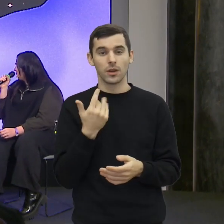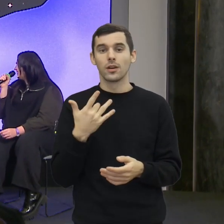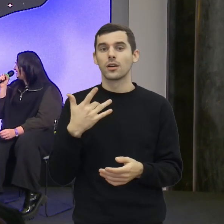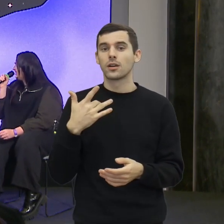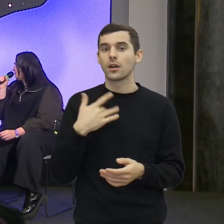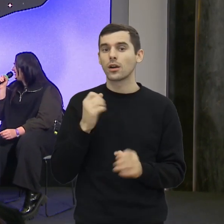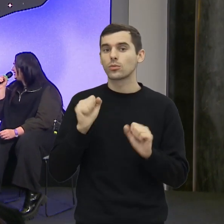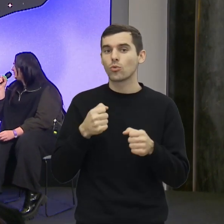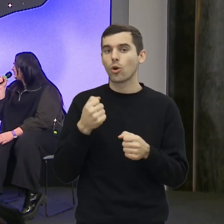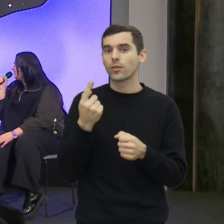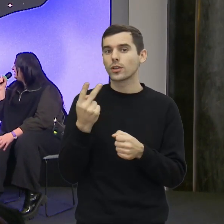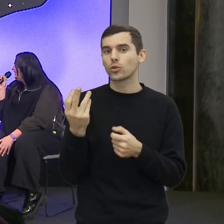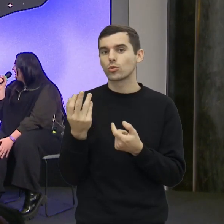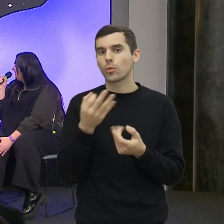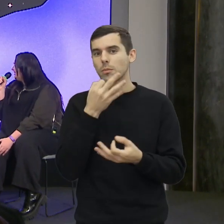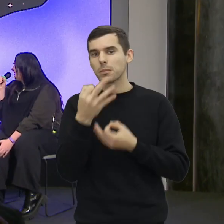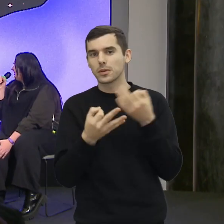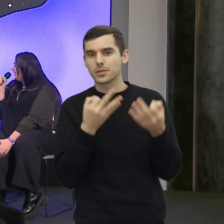taip pat pasakytumėte